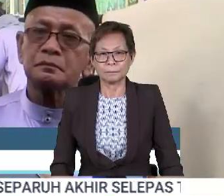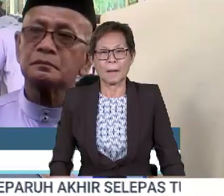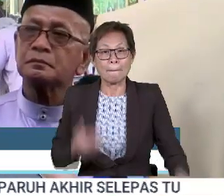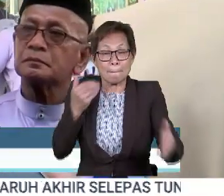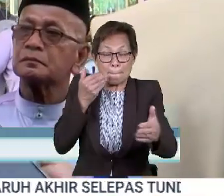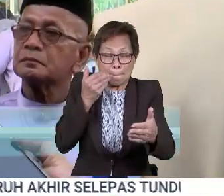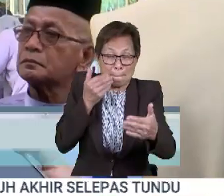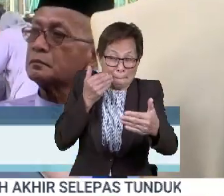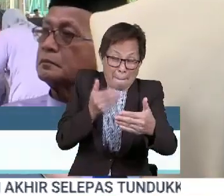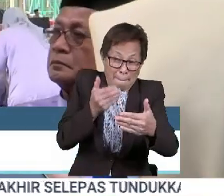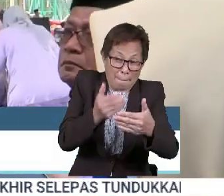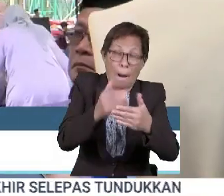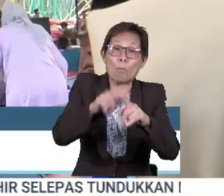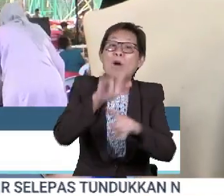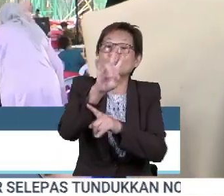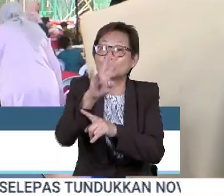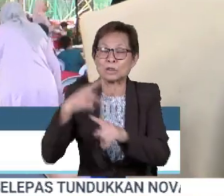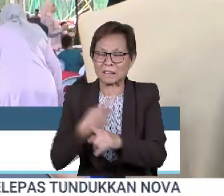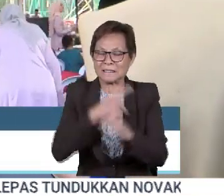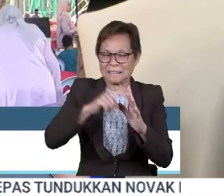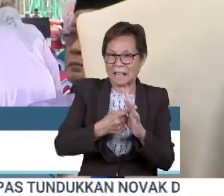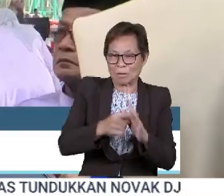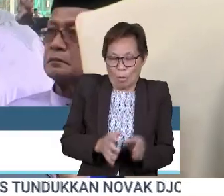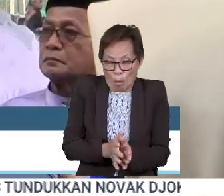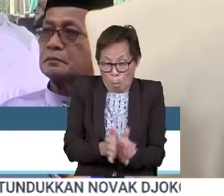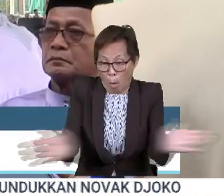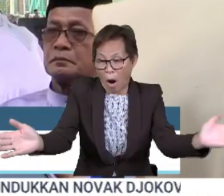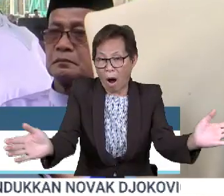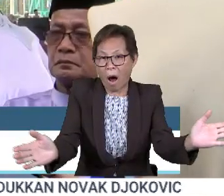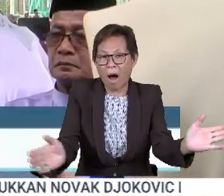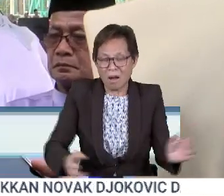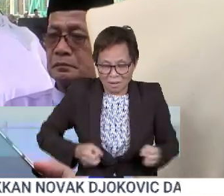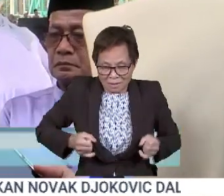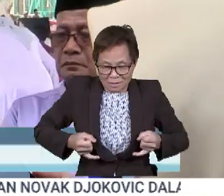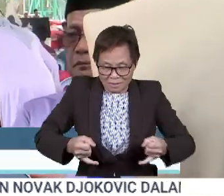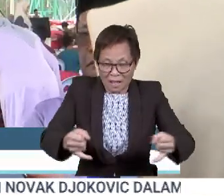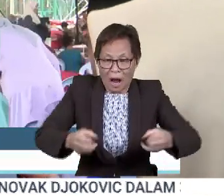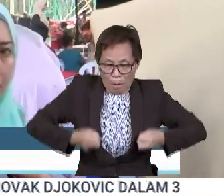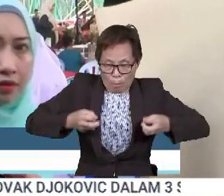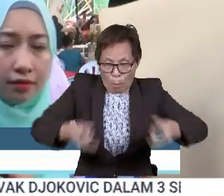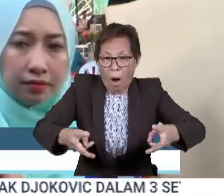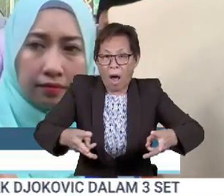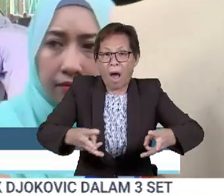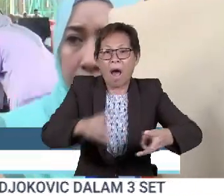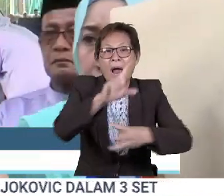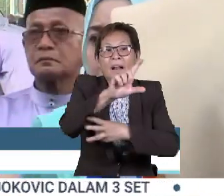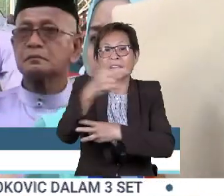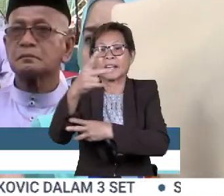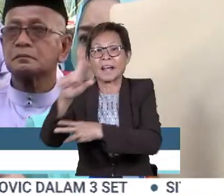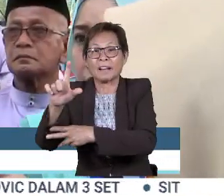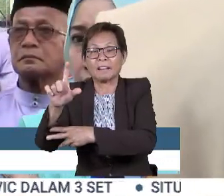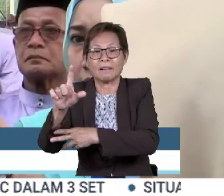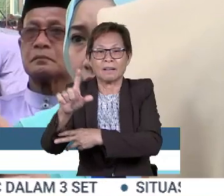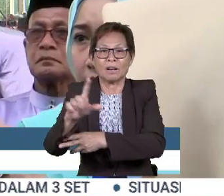Menjelang Julai ini kita akan mula membuat pelebaran jalan Lebuh Raya Karak di bawah Lembaga Lebuh Raya